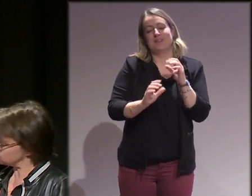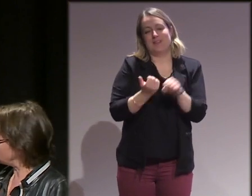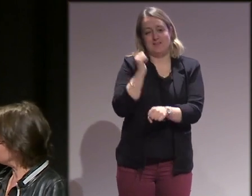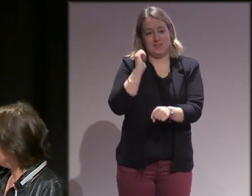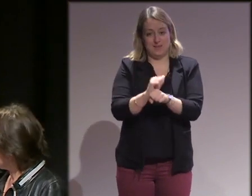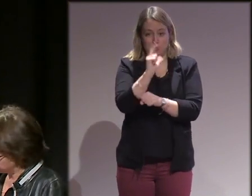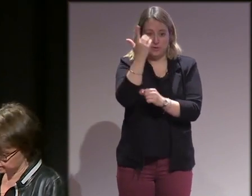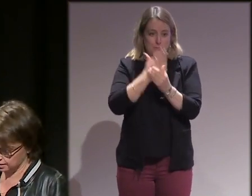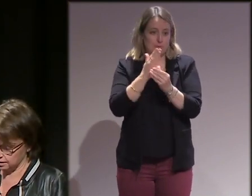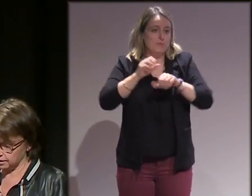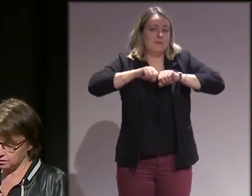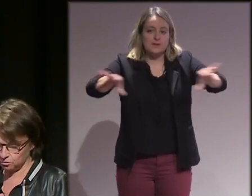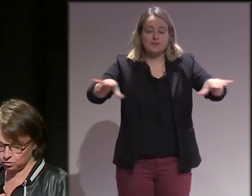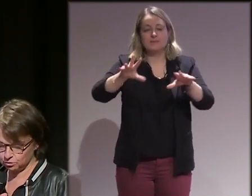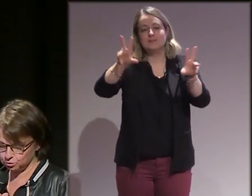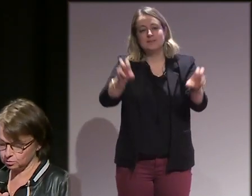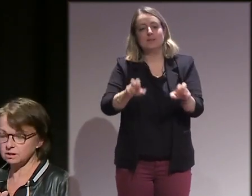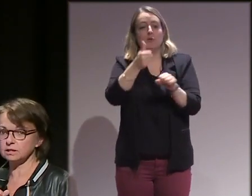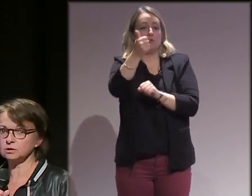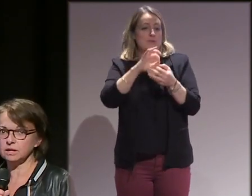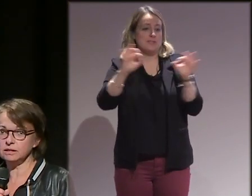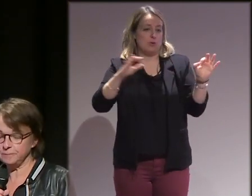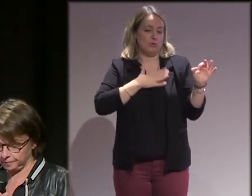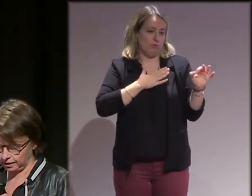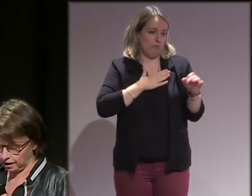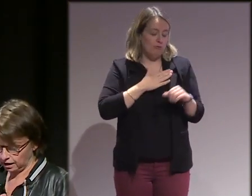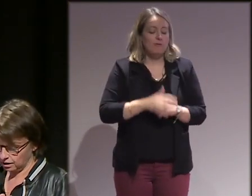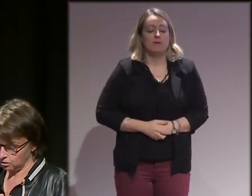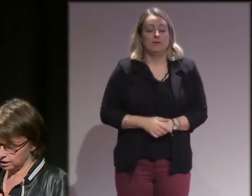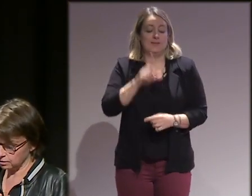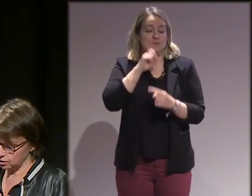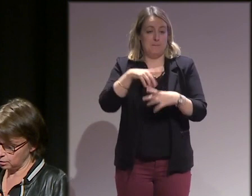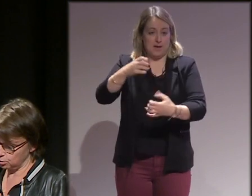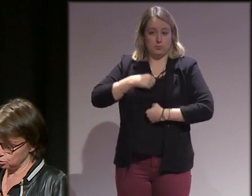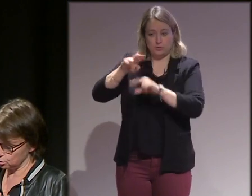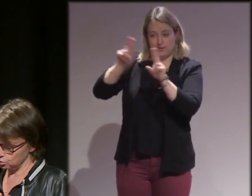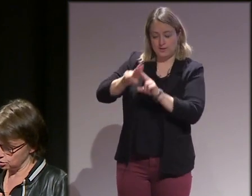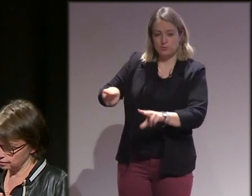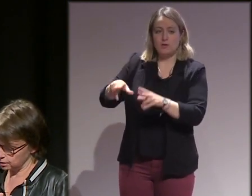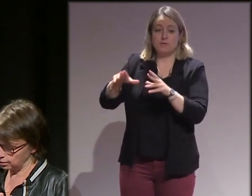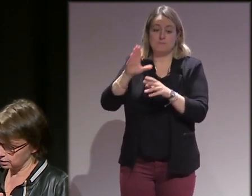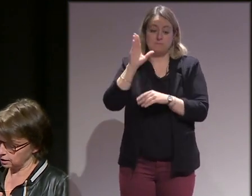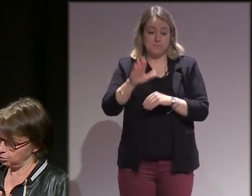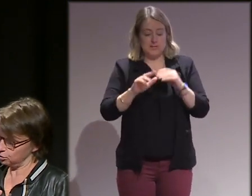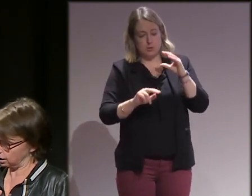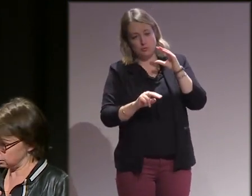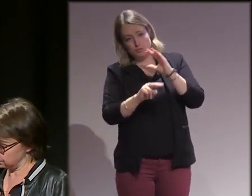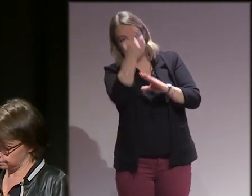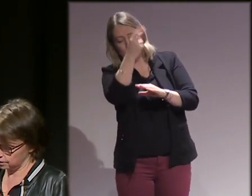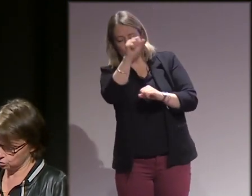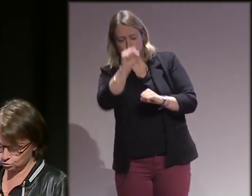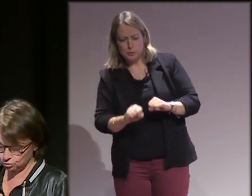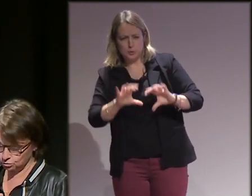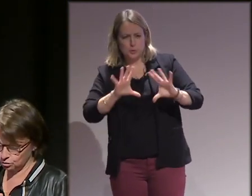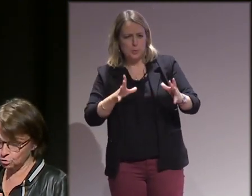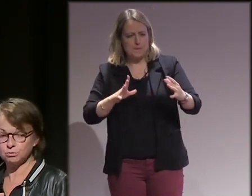Une histoire à soi, qui traite de l'adoption internationale, ancré dans les rapports Nord-Sud, qui parle des rapports de classe